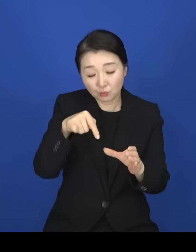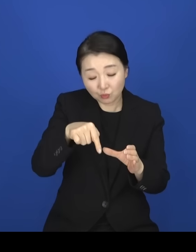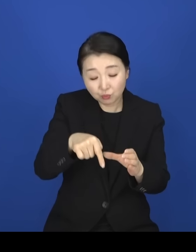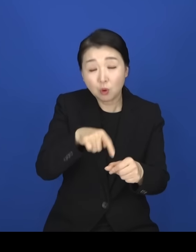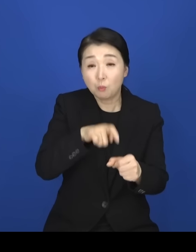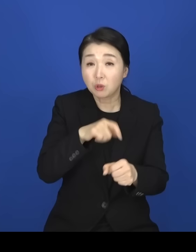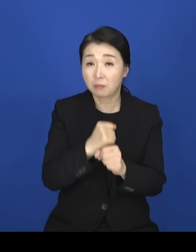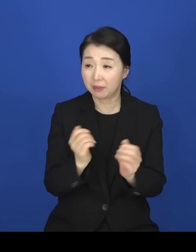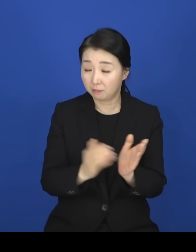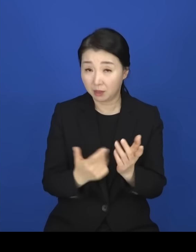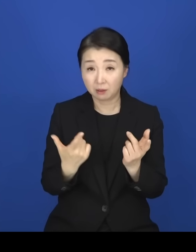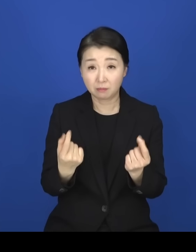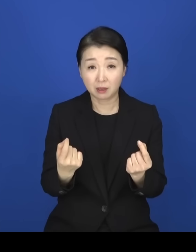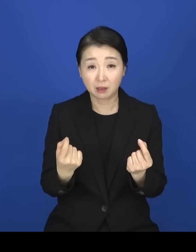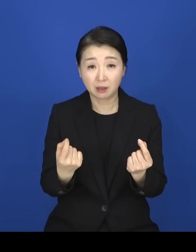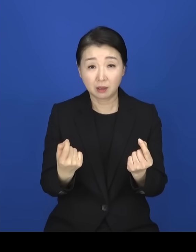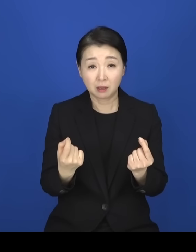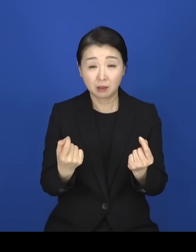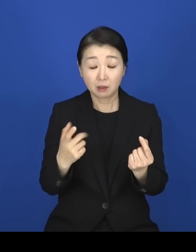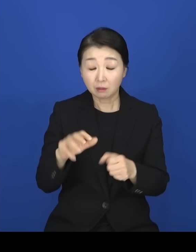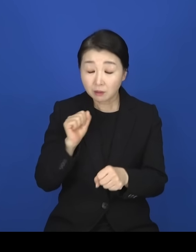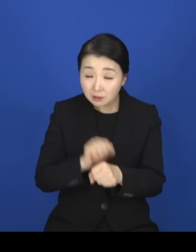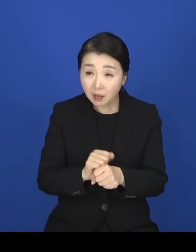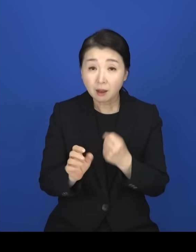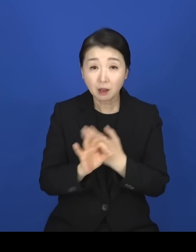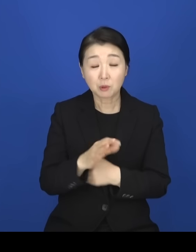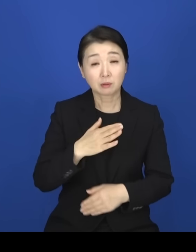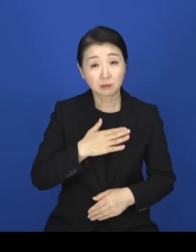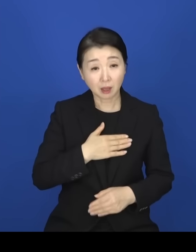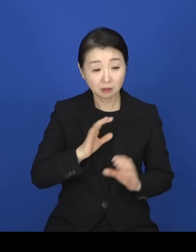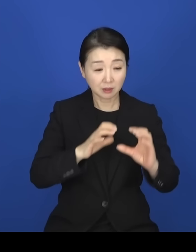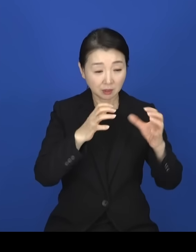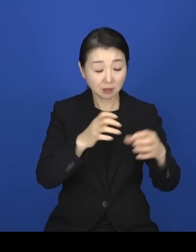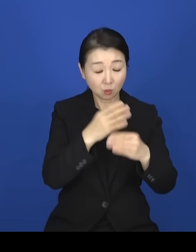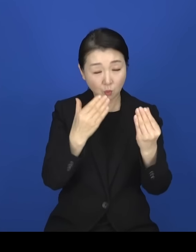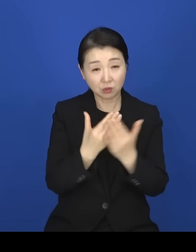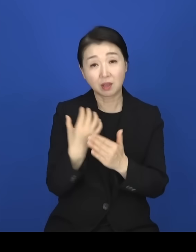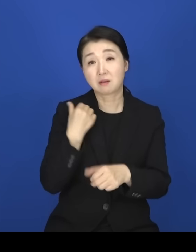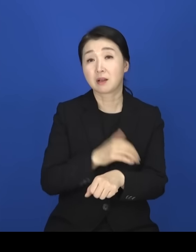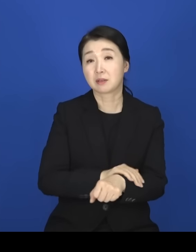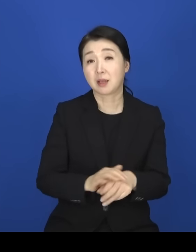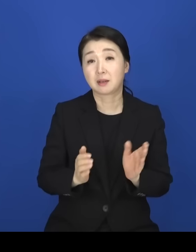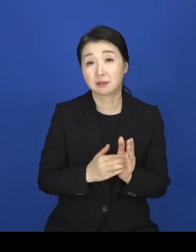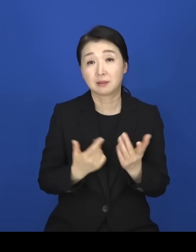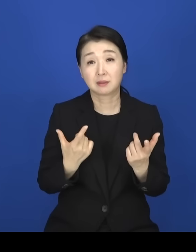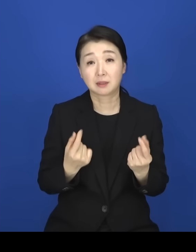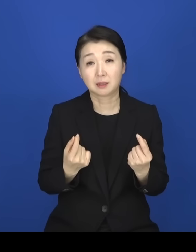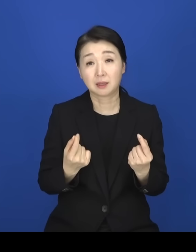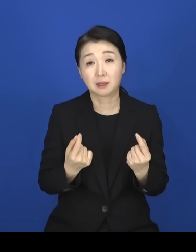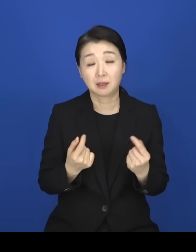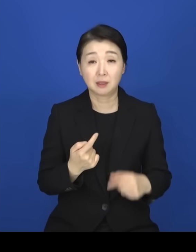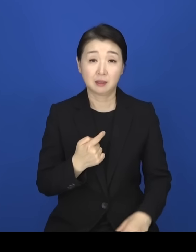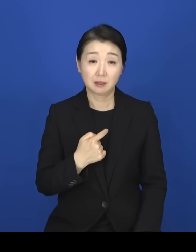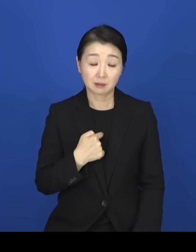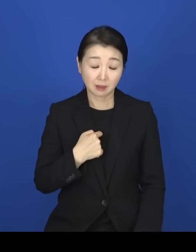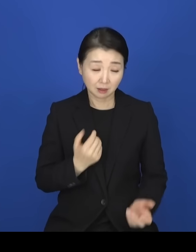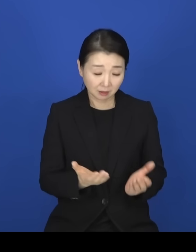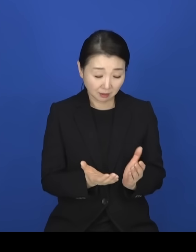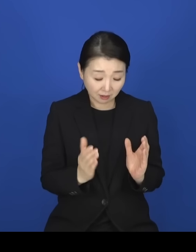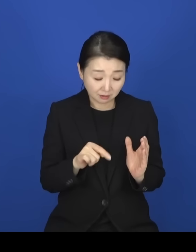용도로 만드신 건데 그걸 잘하면 나는 이 세상에서 온전한 역할을 해낸 건데 그렇죠. 내가 내